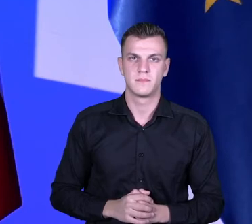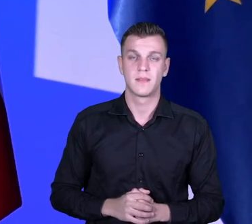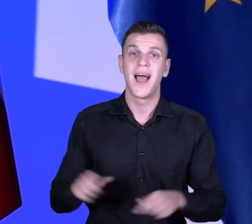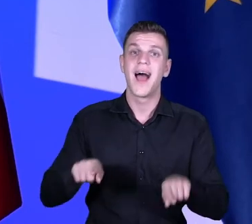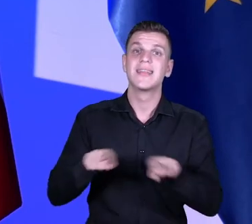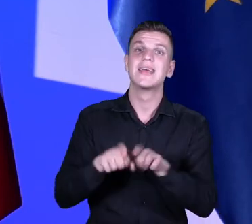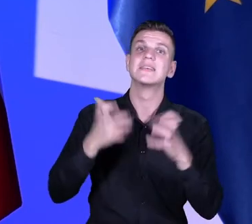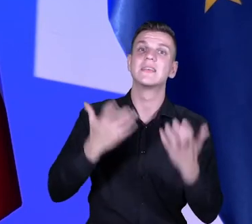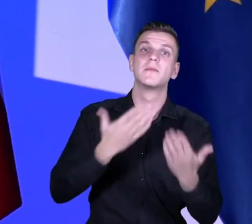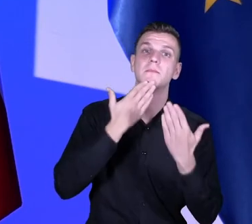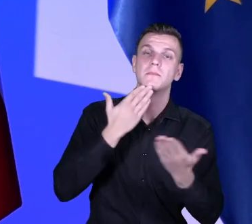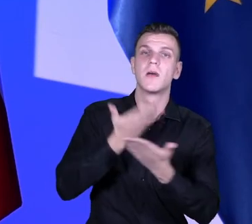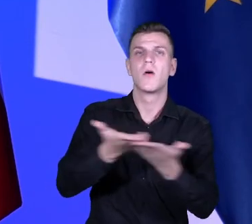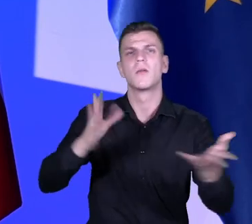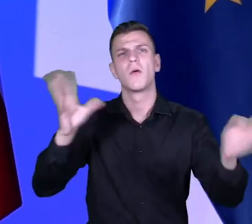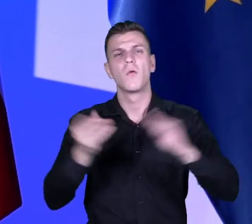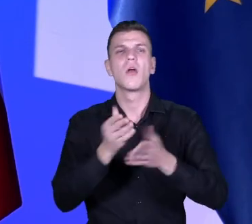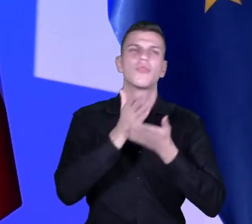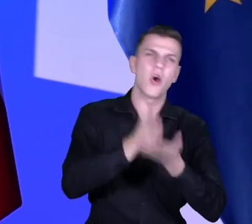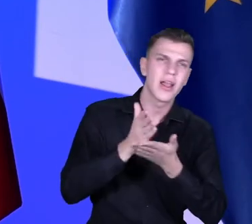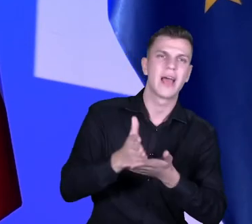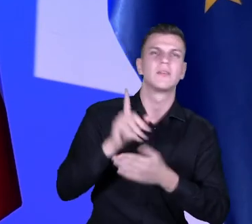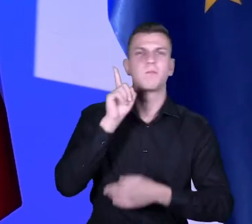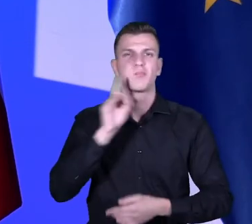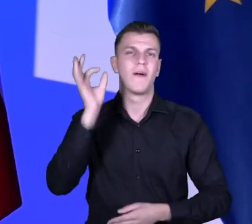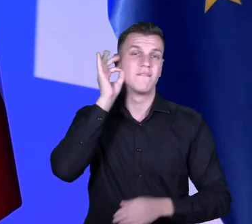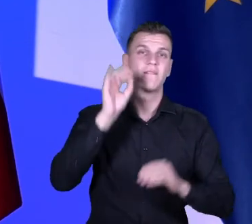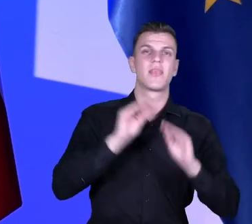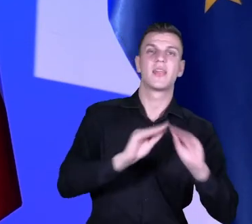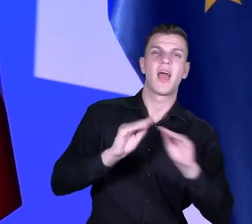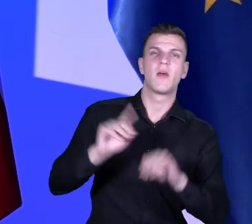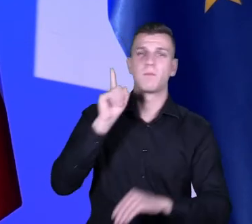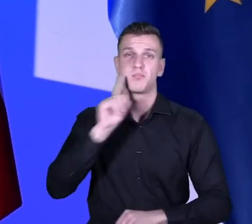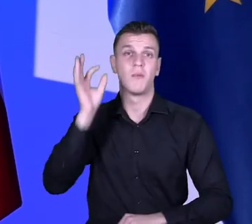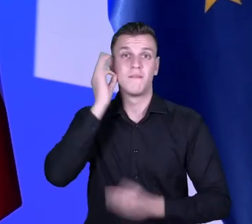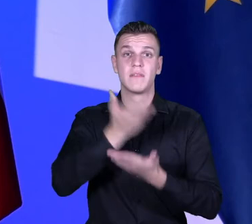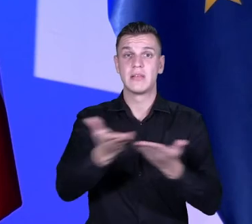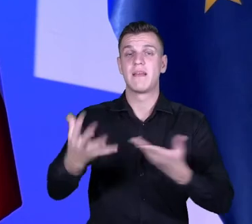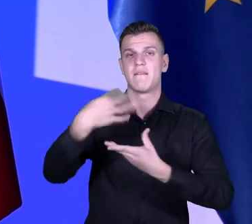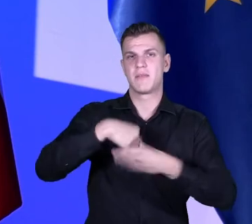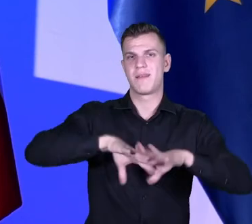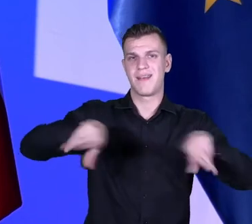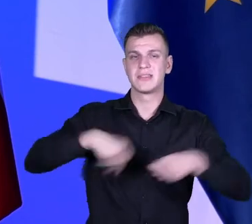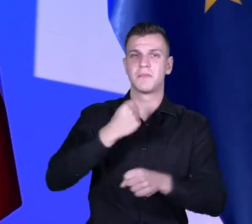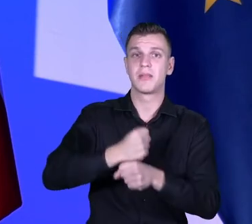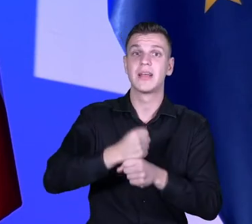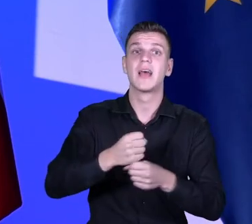Oraz wszystkim doradcom, doradczyniom, trenerom, trenerkom, którzy w tym zespole pracowali. Ta grupa doradców